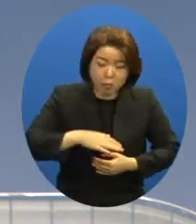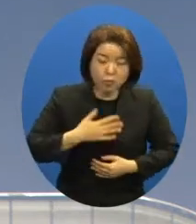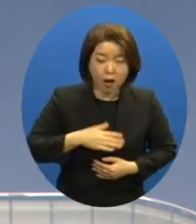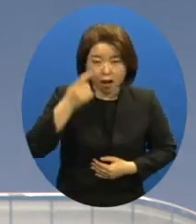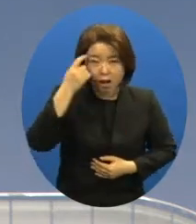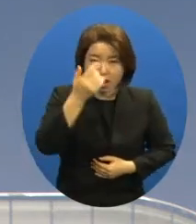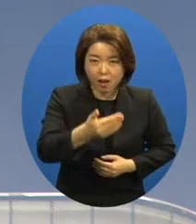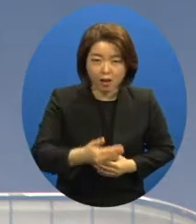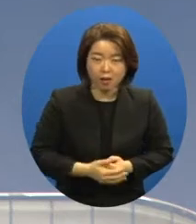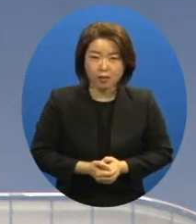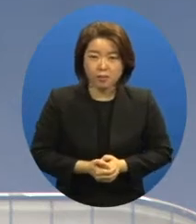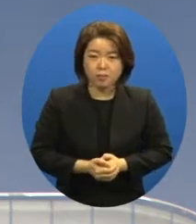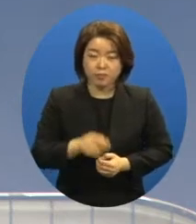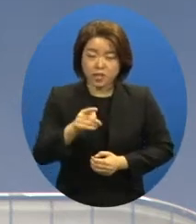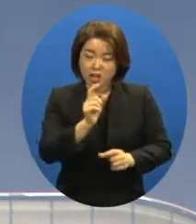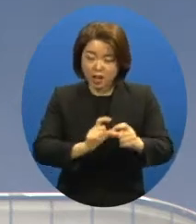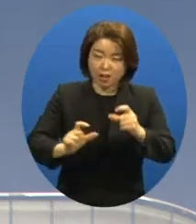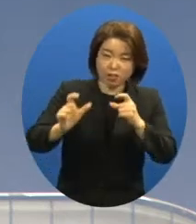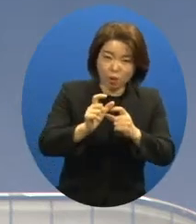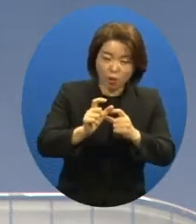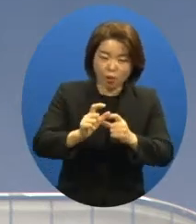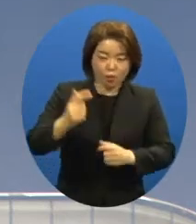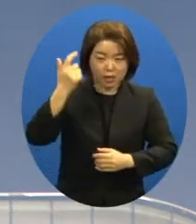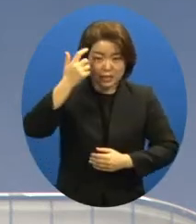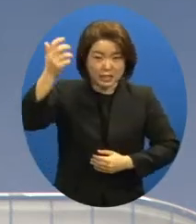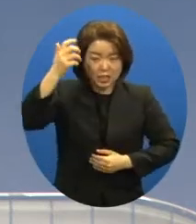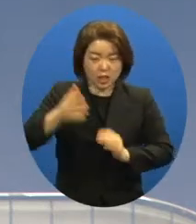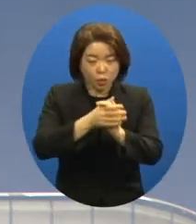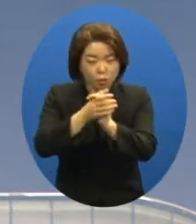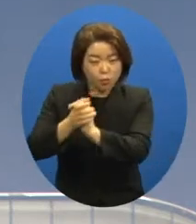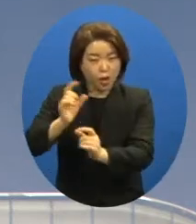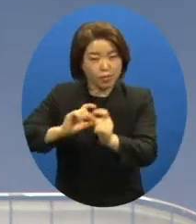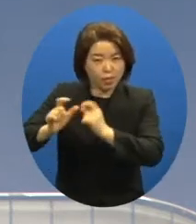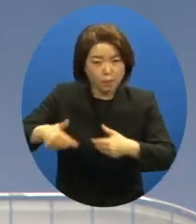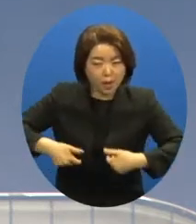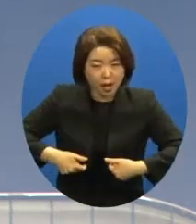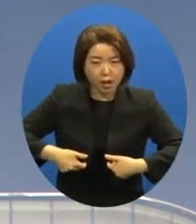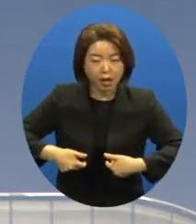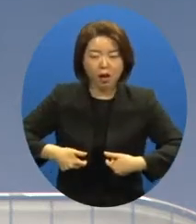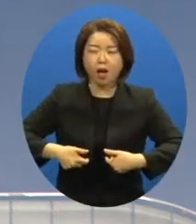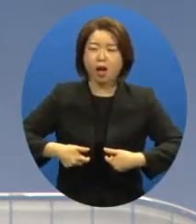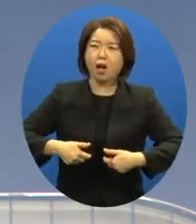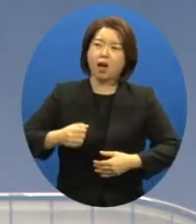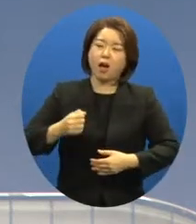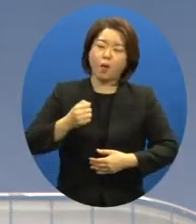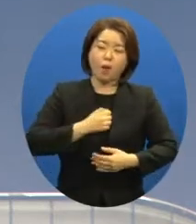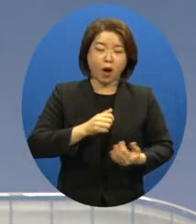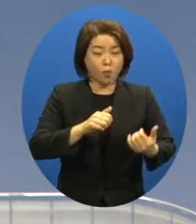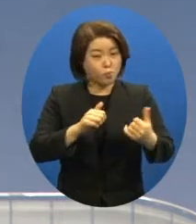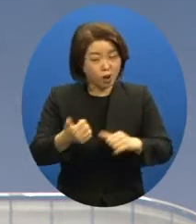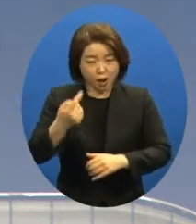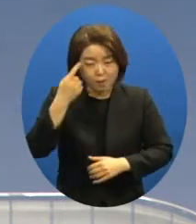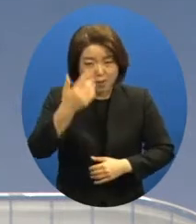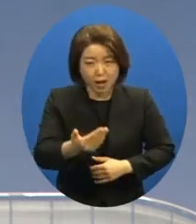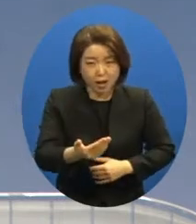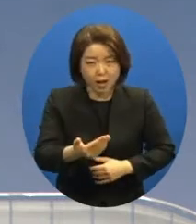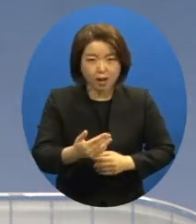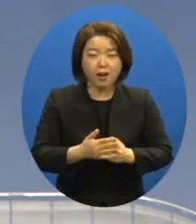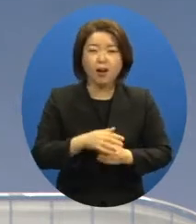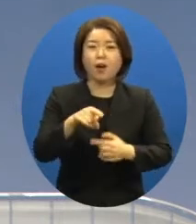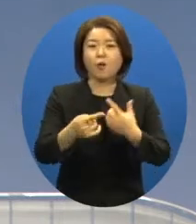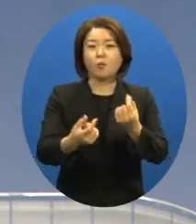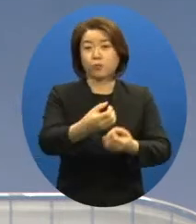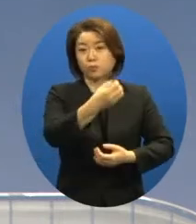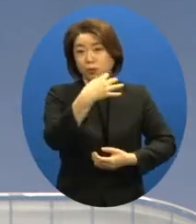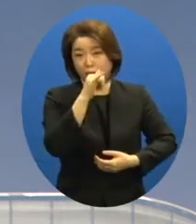아세요? 여기에 영적인 우정을 다 갖추라니 우리 보고 죽으라는 말이에요? 그렇게 이야기를